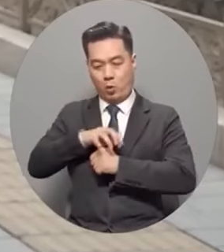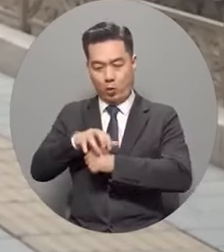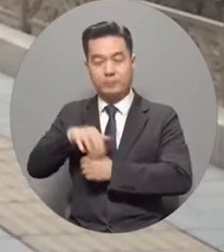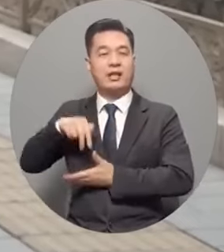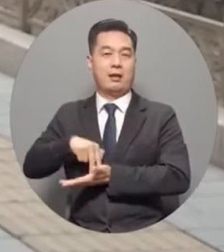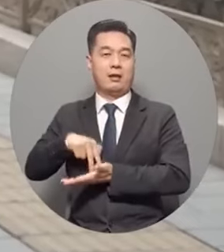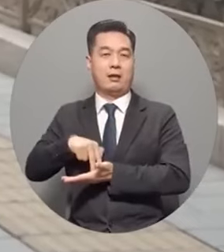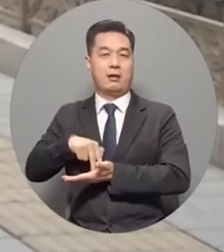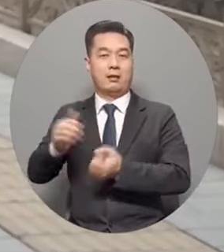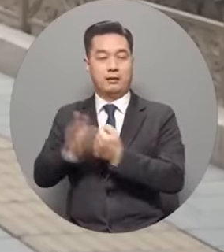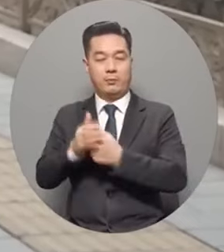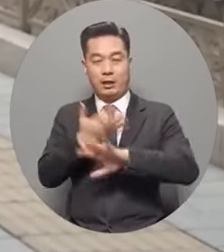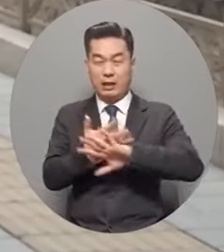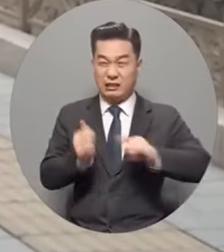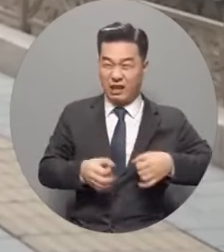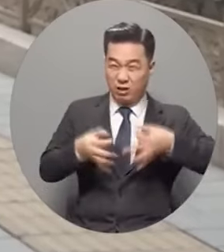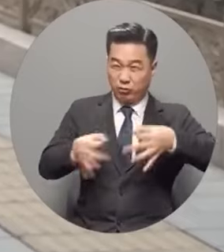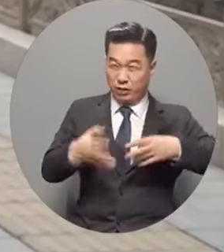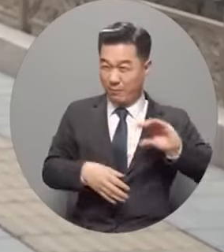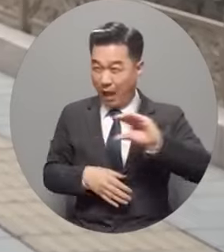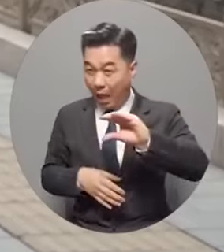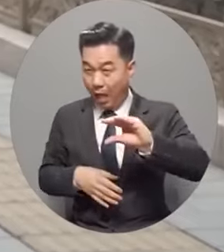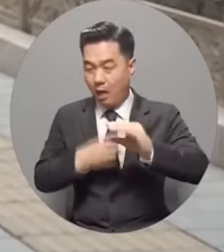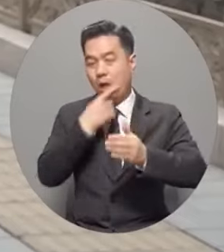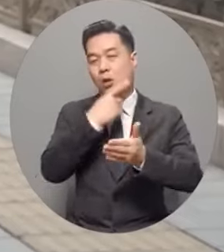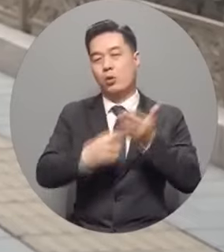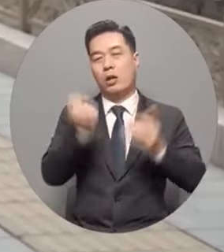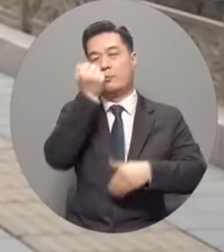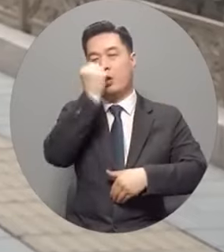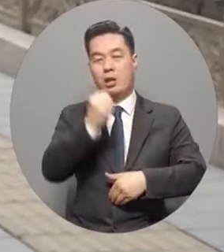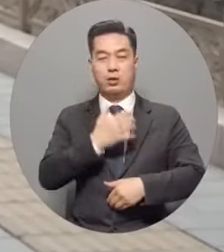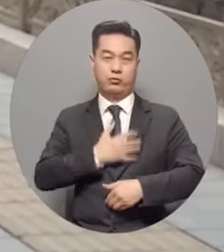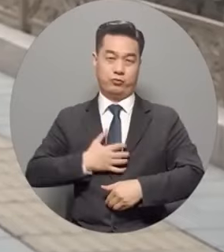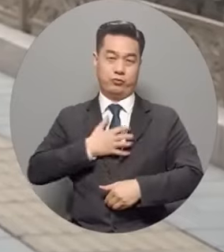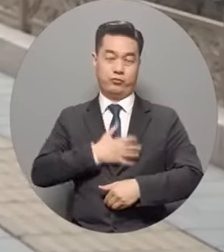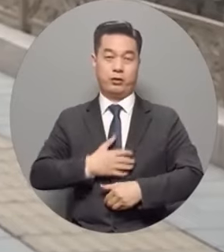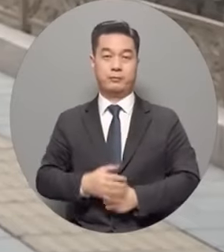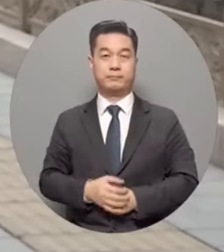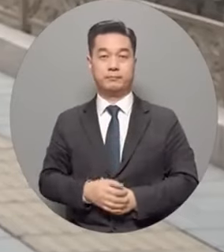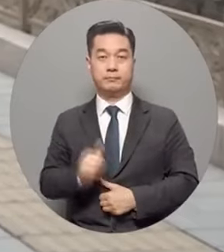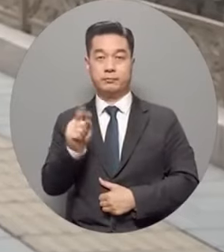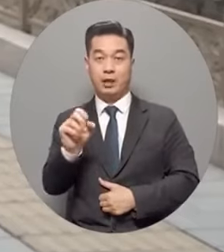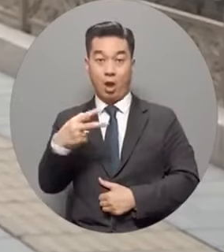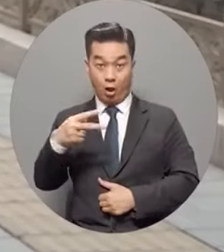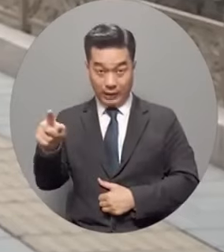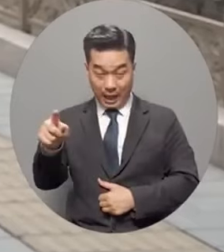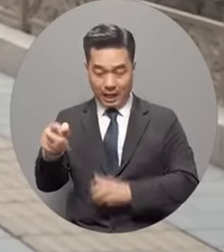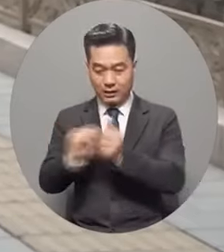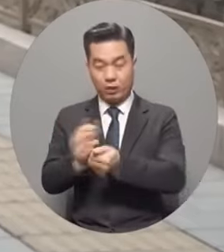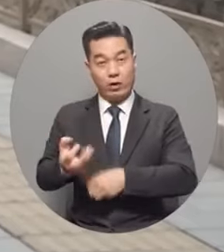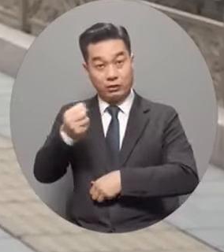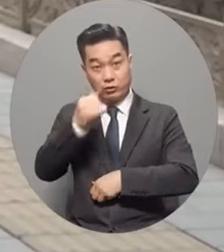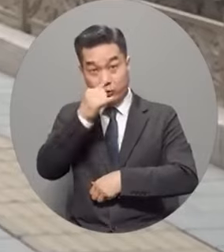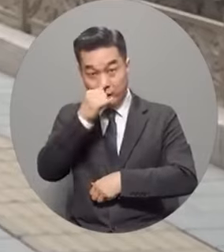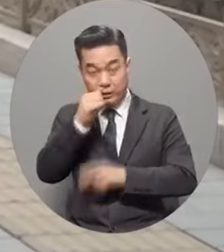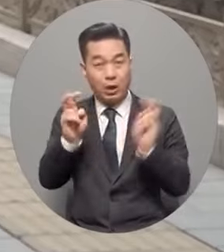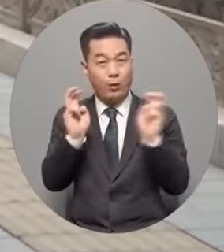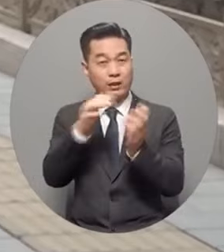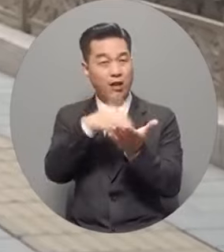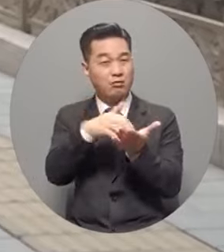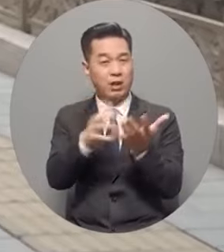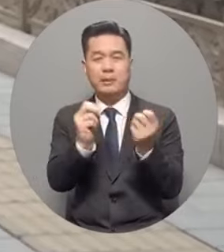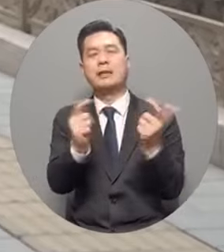알려져 외국 투자자의 손실은 불가피할 것으로 보입니다. 헝다의 채권을 갖고 있는 국내 기업은 그리 많지 않은